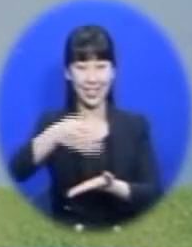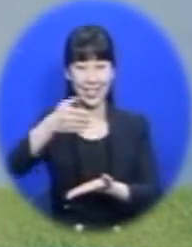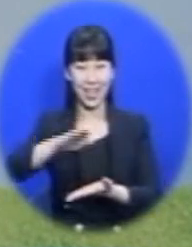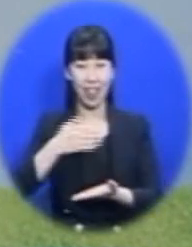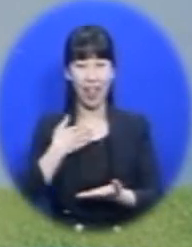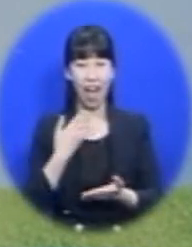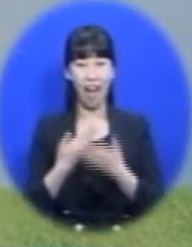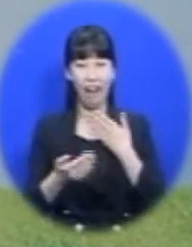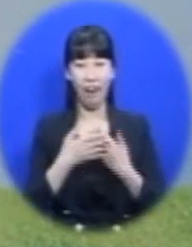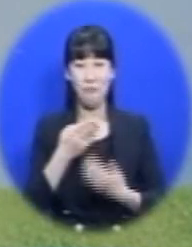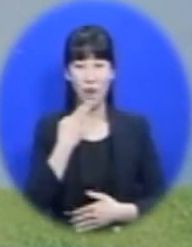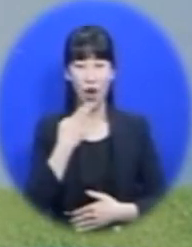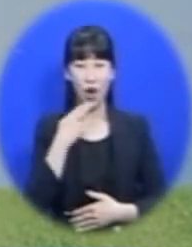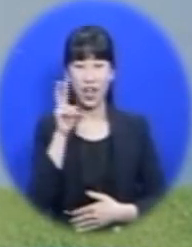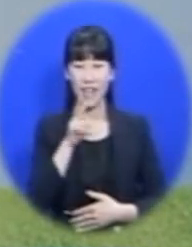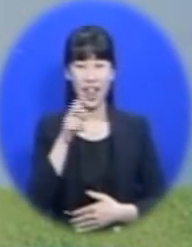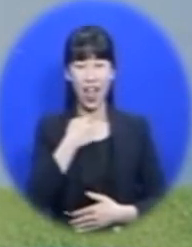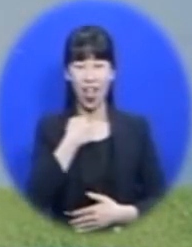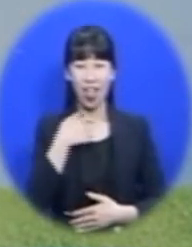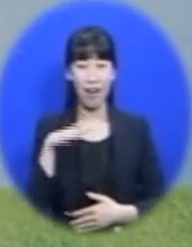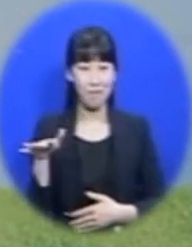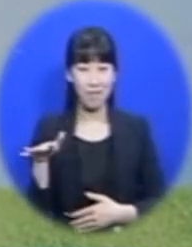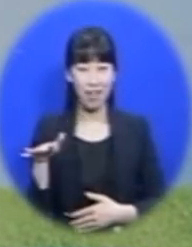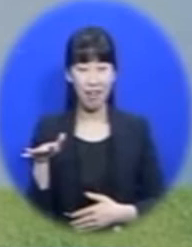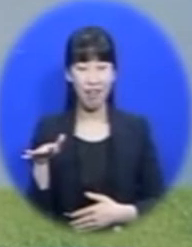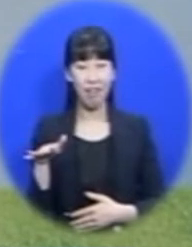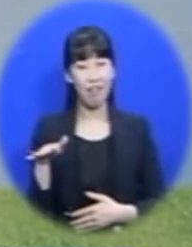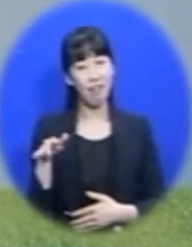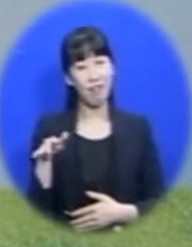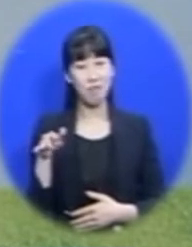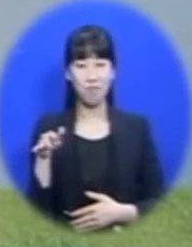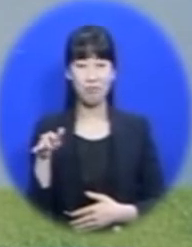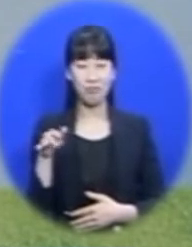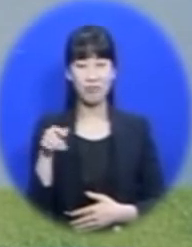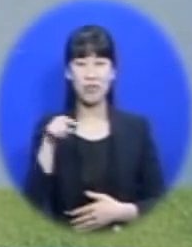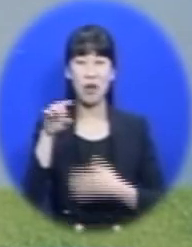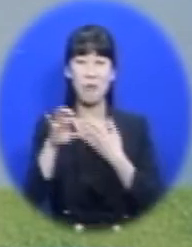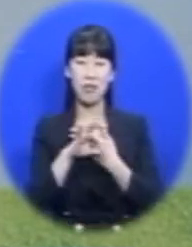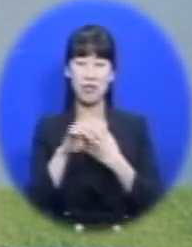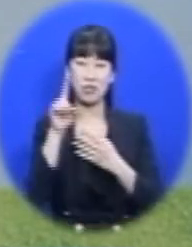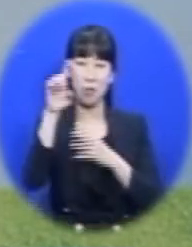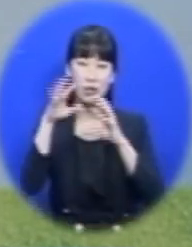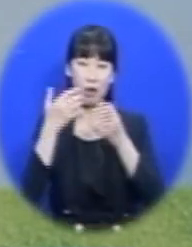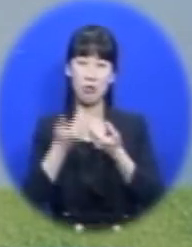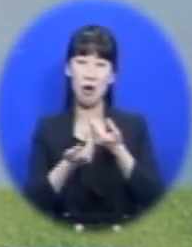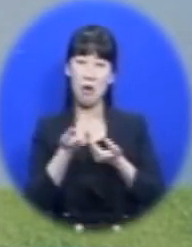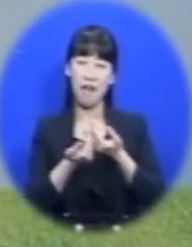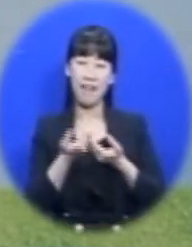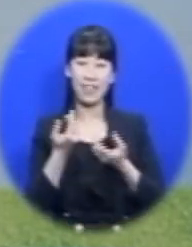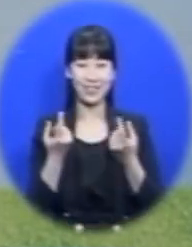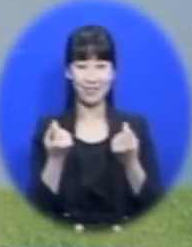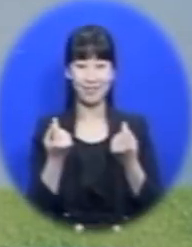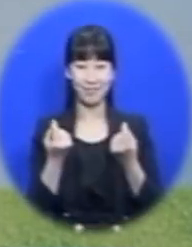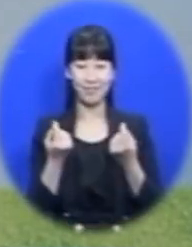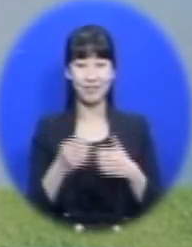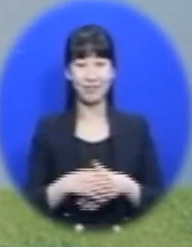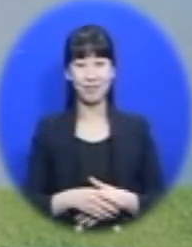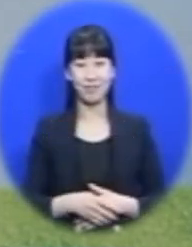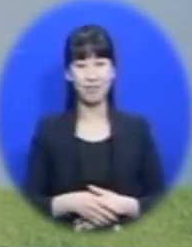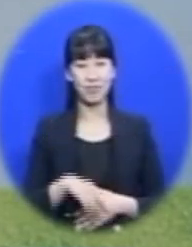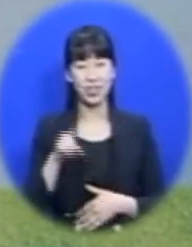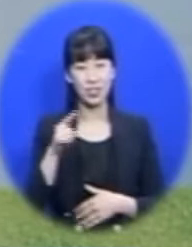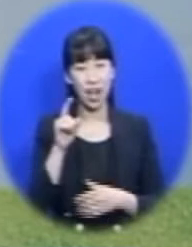찬양을 불러본 적이 없어요. 그러면 천국이 얼마나 낯설고 어색하겠어요. 그게 천국이겠어요?